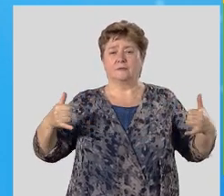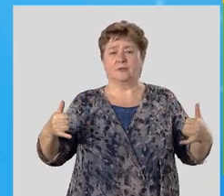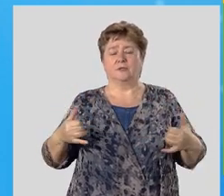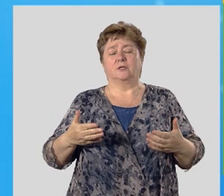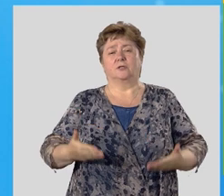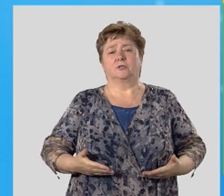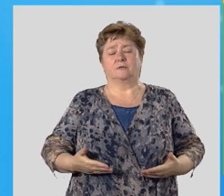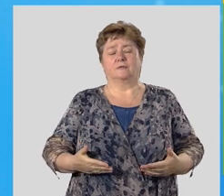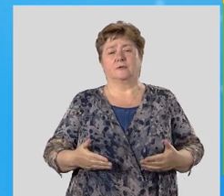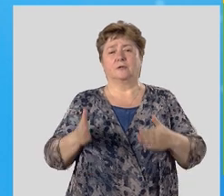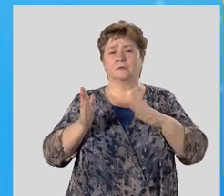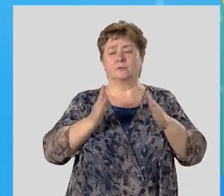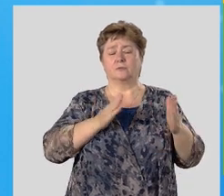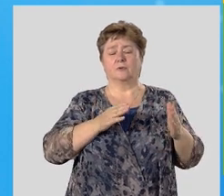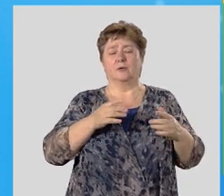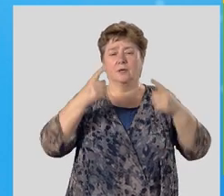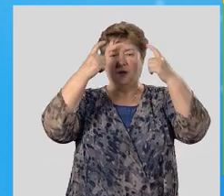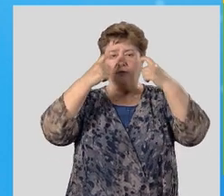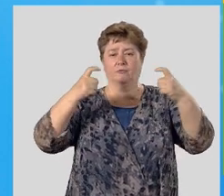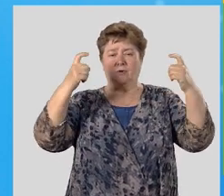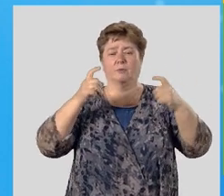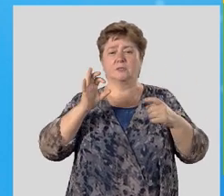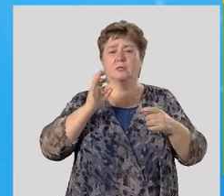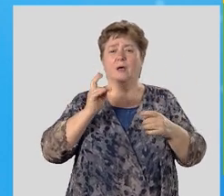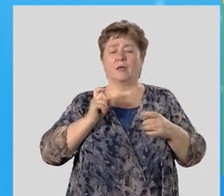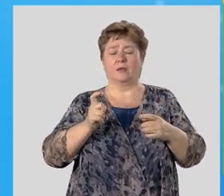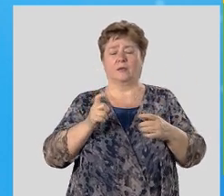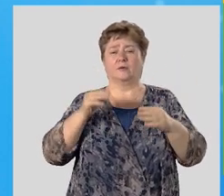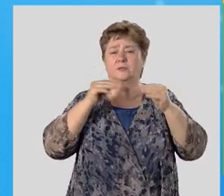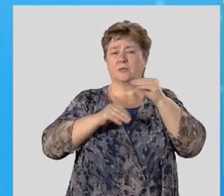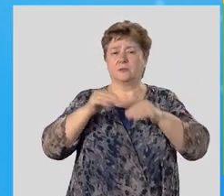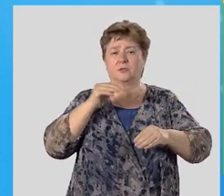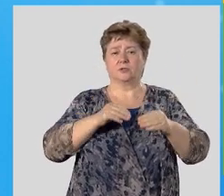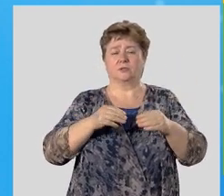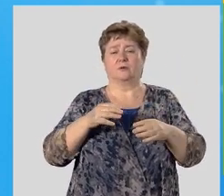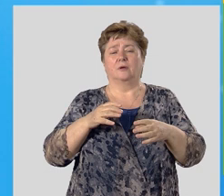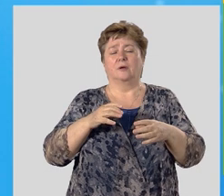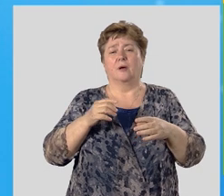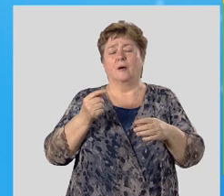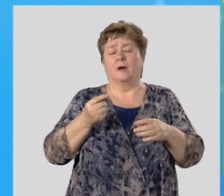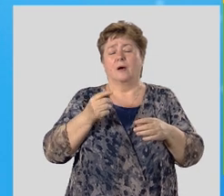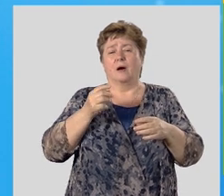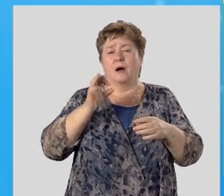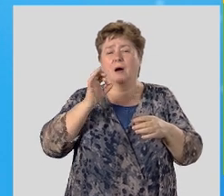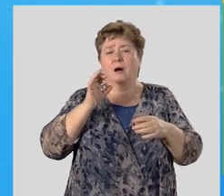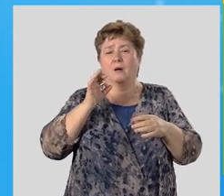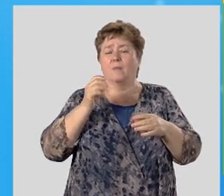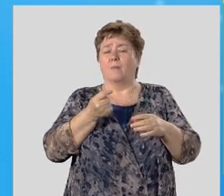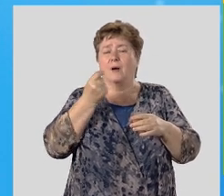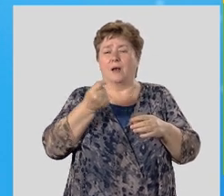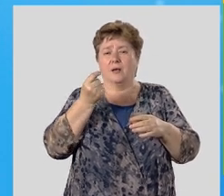живых структур. Причем информация о них содержится в особых